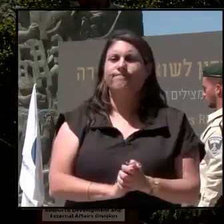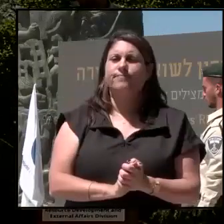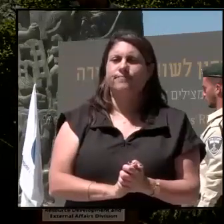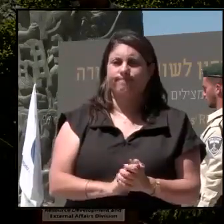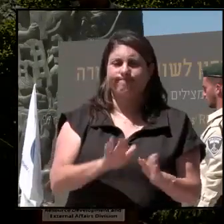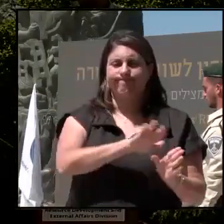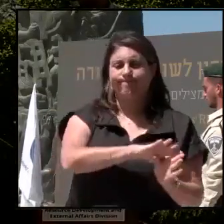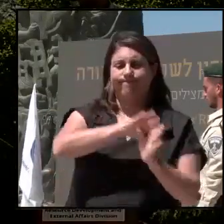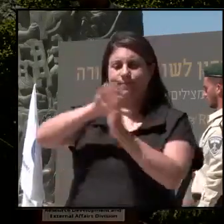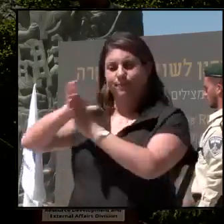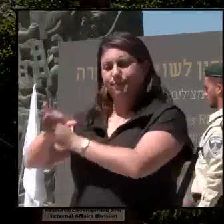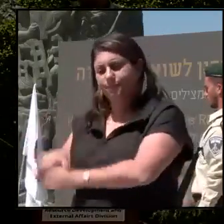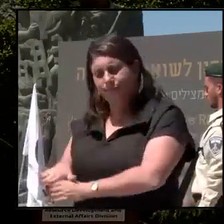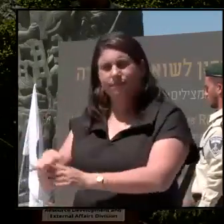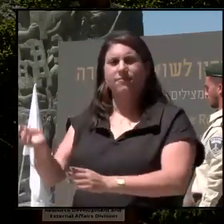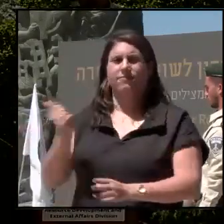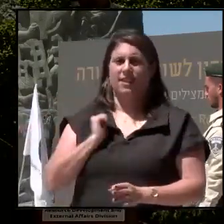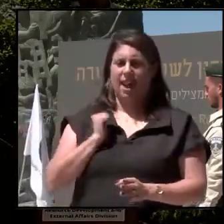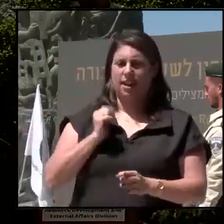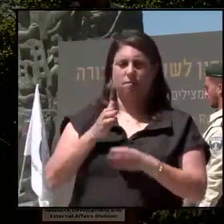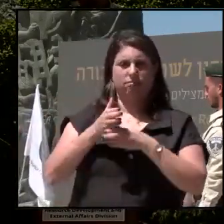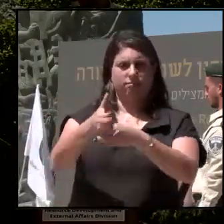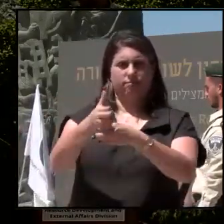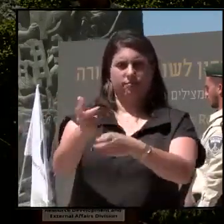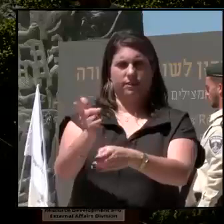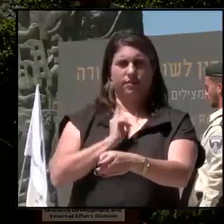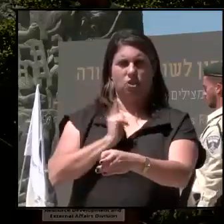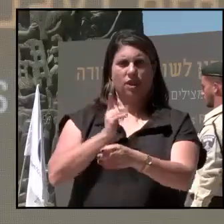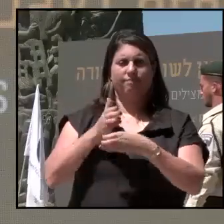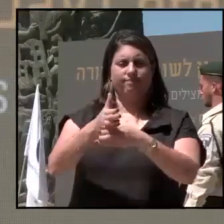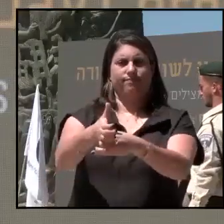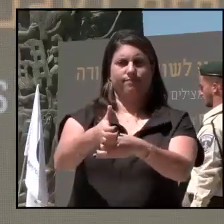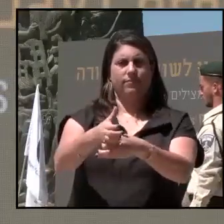נשקו. ציג, שיק. שמר יבוא לנוח, עוד נוח.